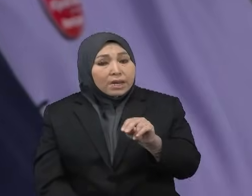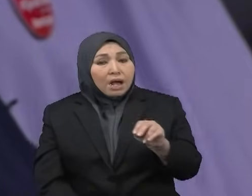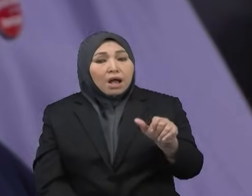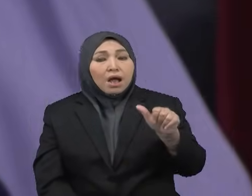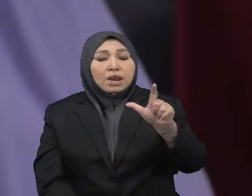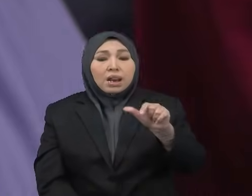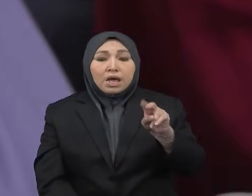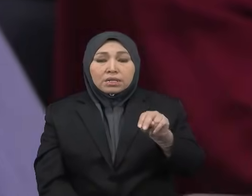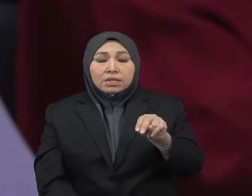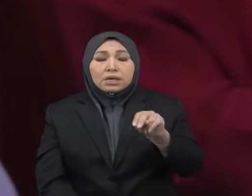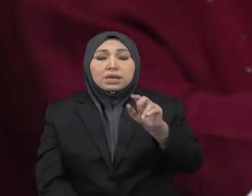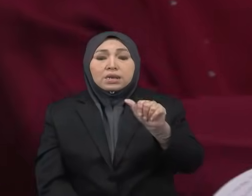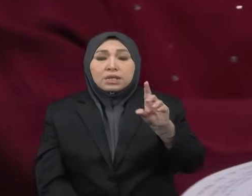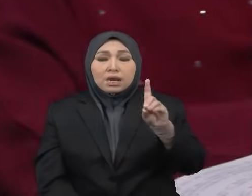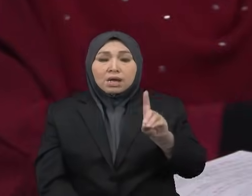Inna lan